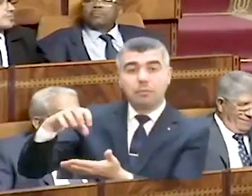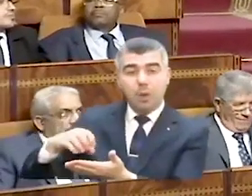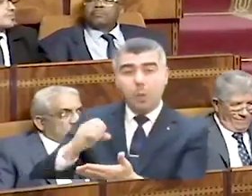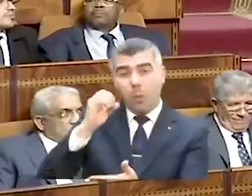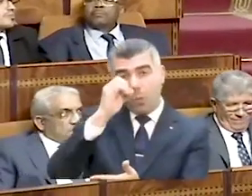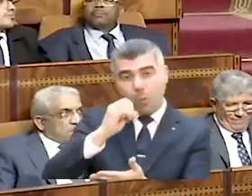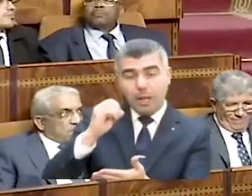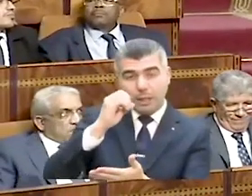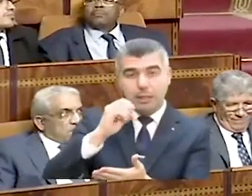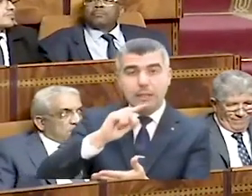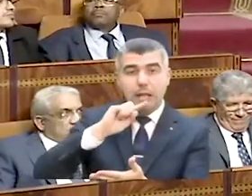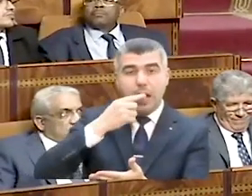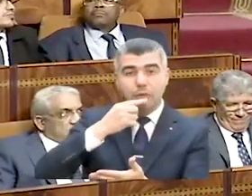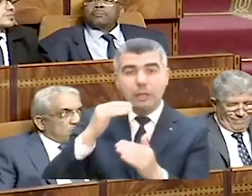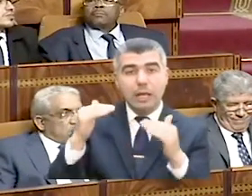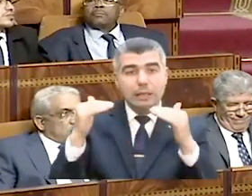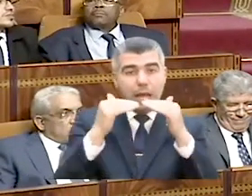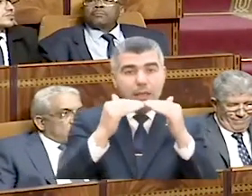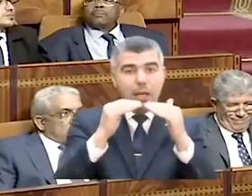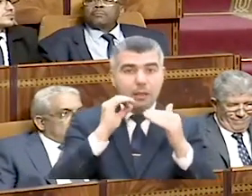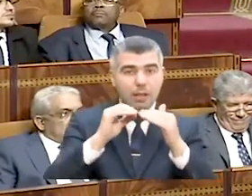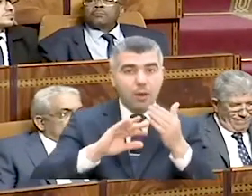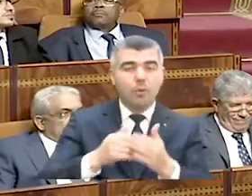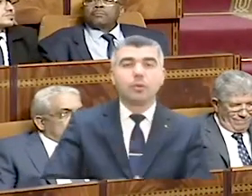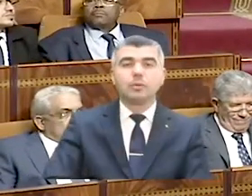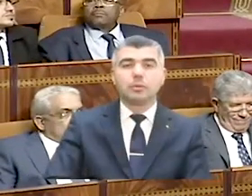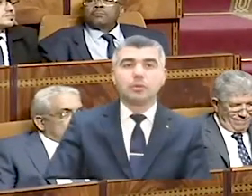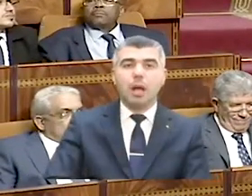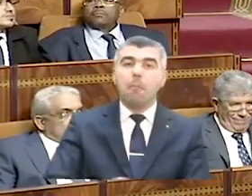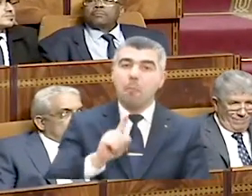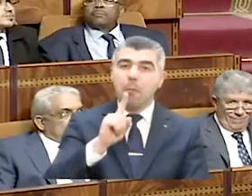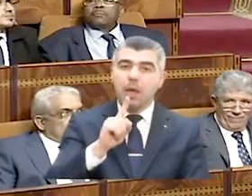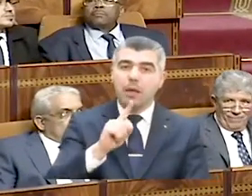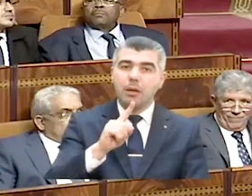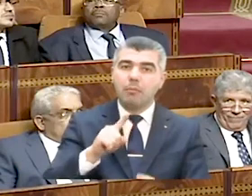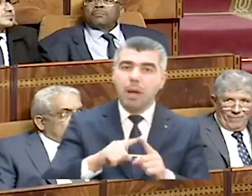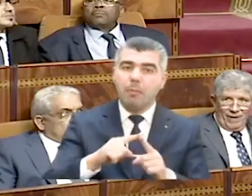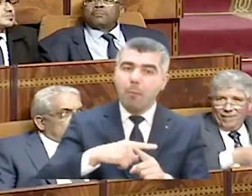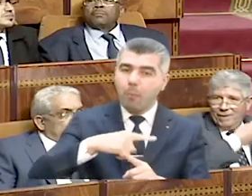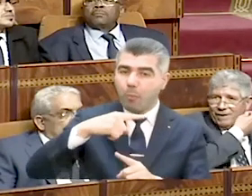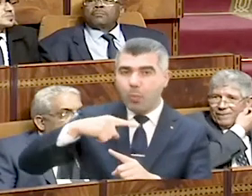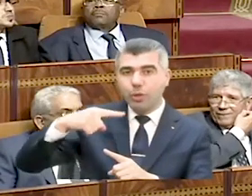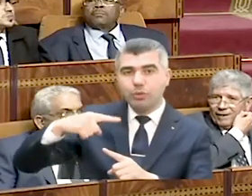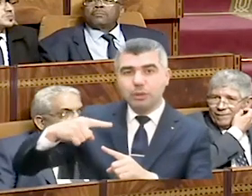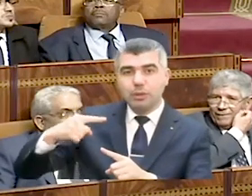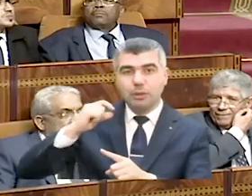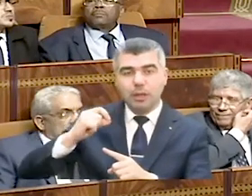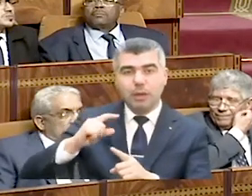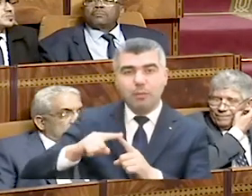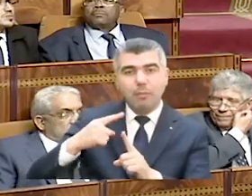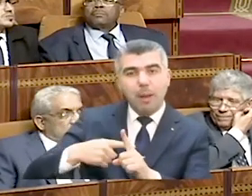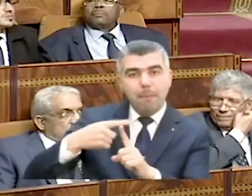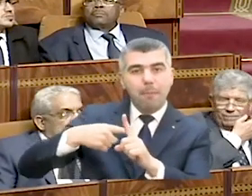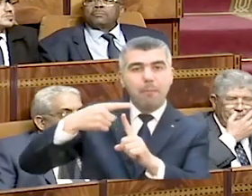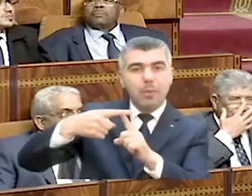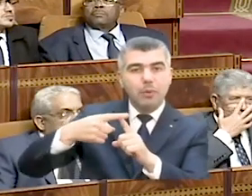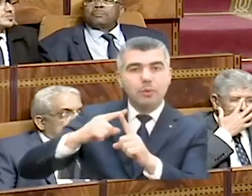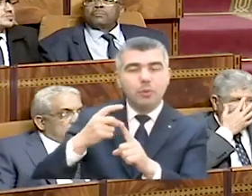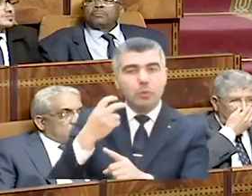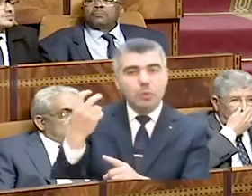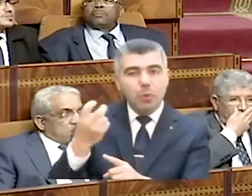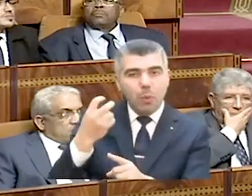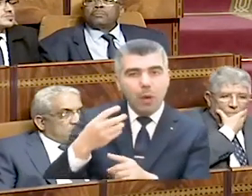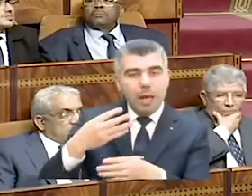ورزازات زاكوره طاطا وتنغير وغادي نشوفو مؤشر التنميه في السياحه